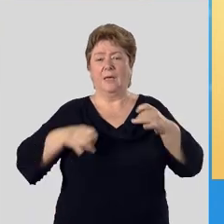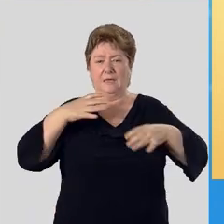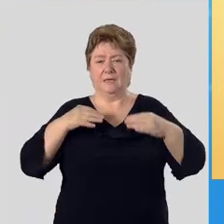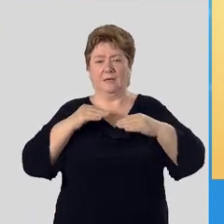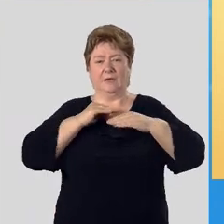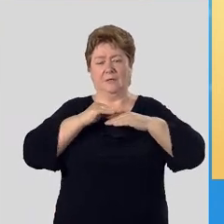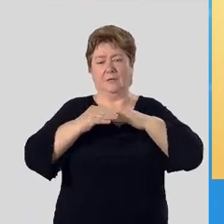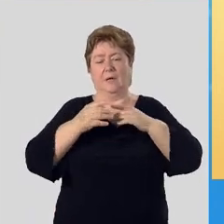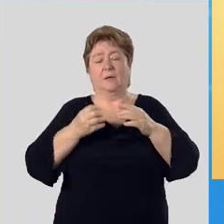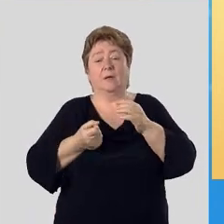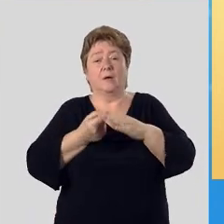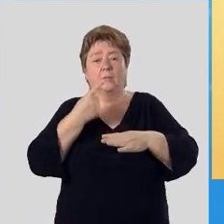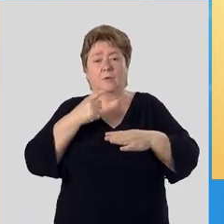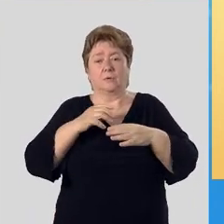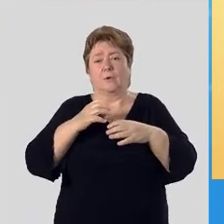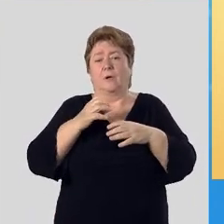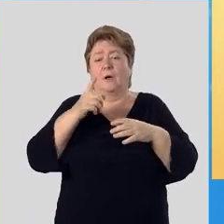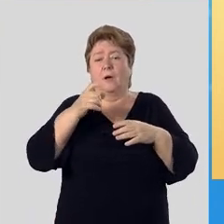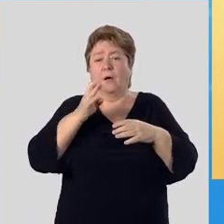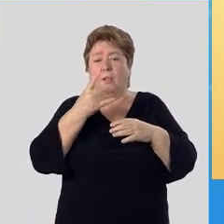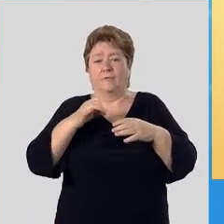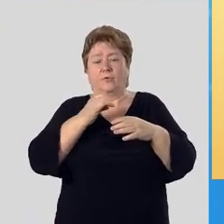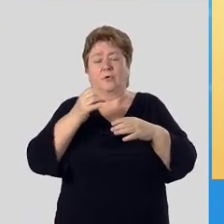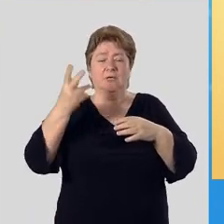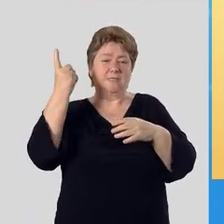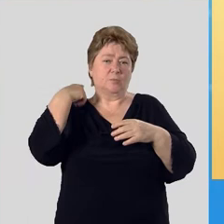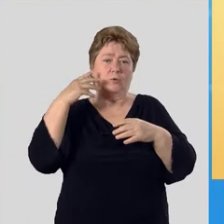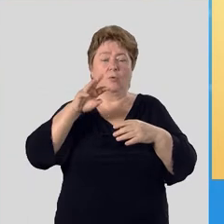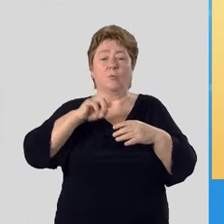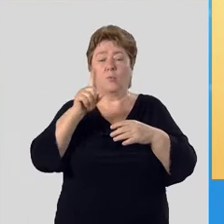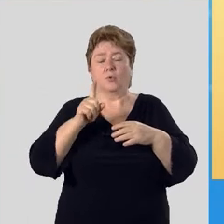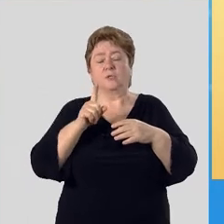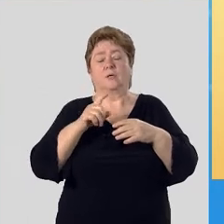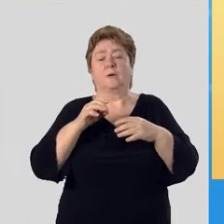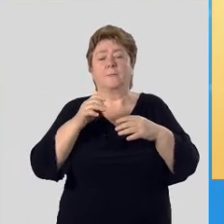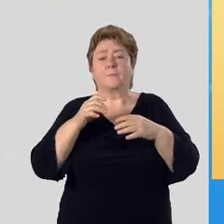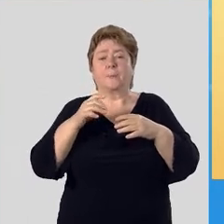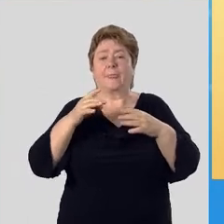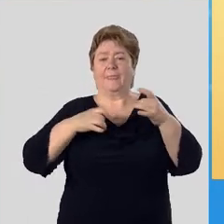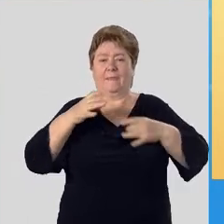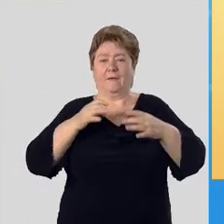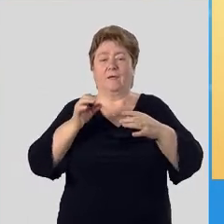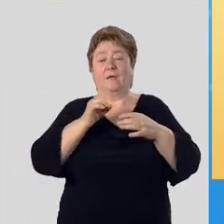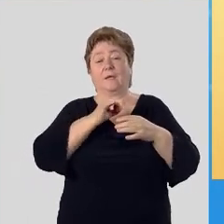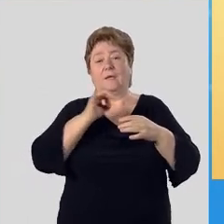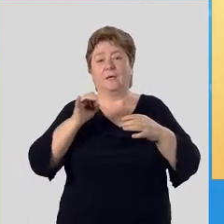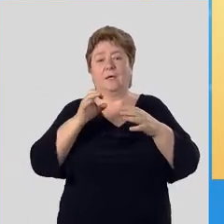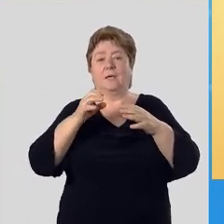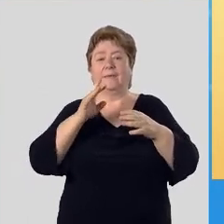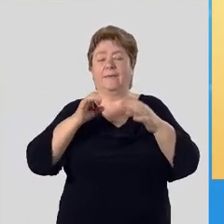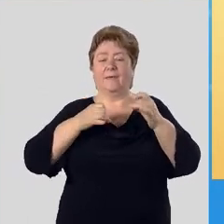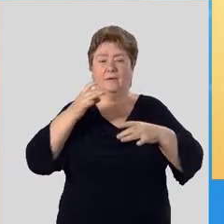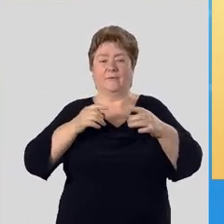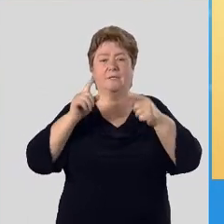Нервная ткань образует головной и спиной мозг, нервы и нервные узлы.